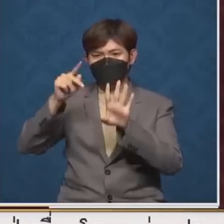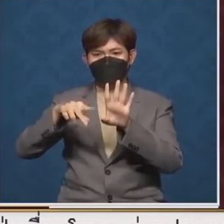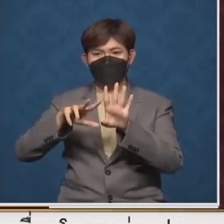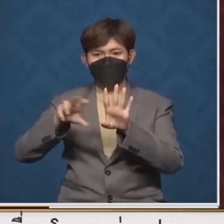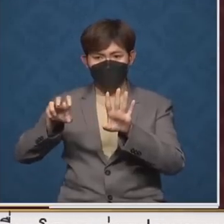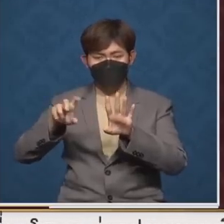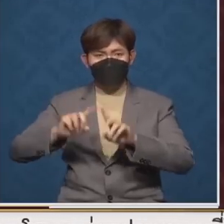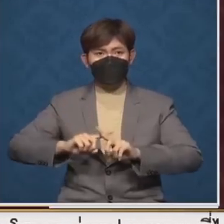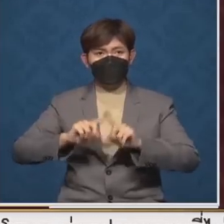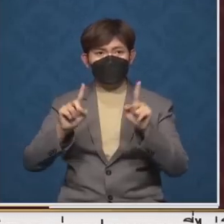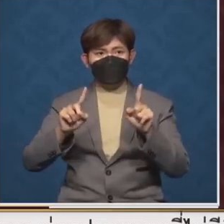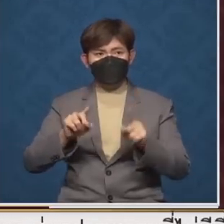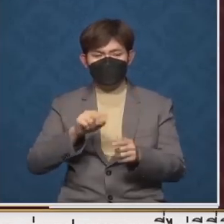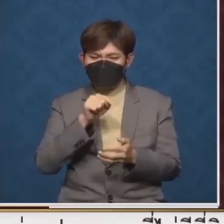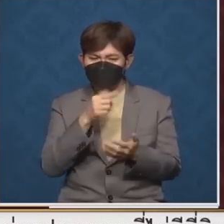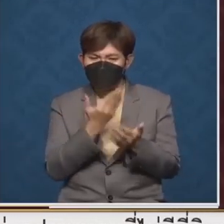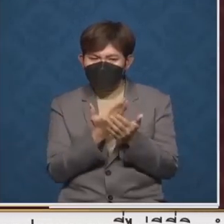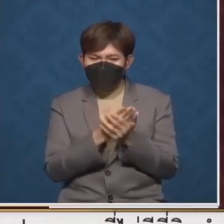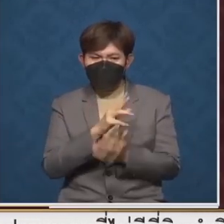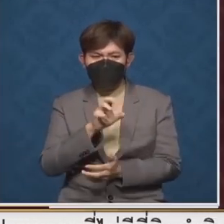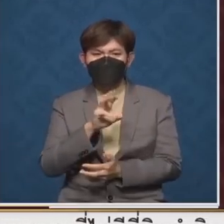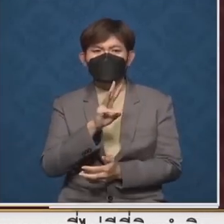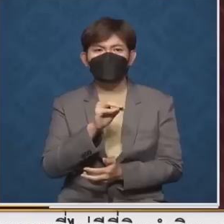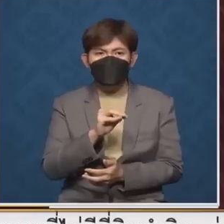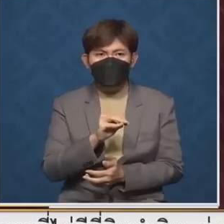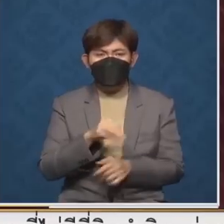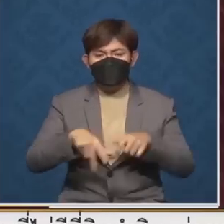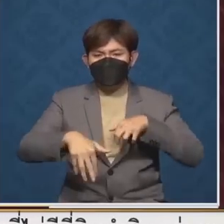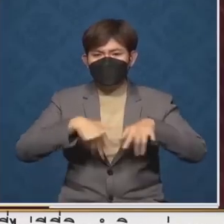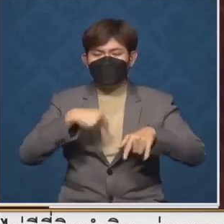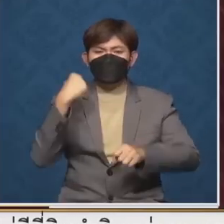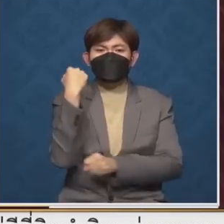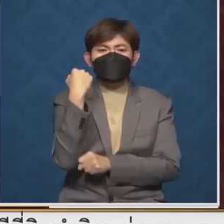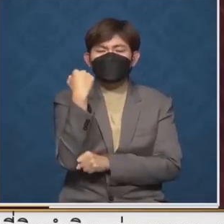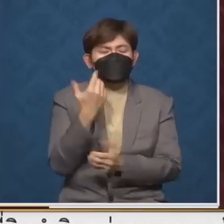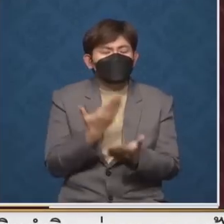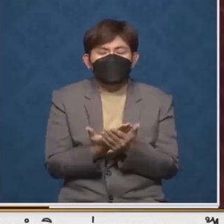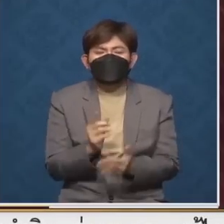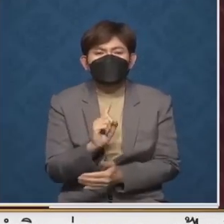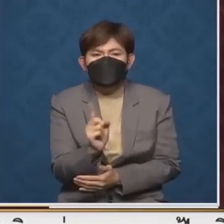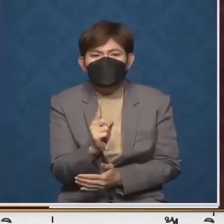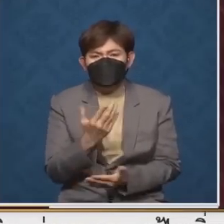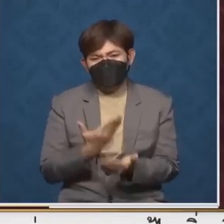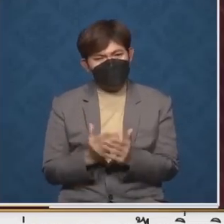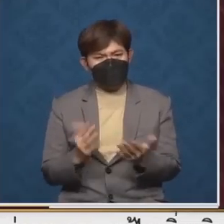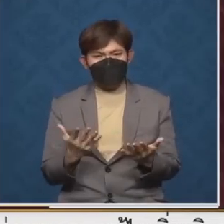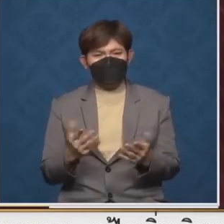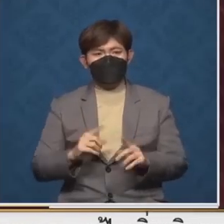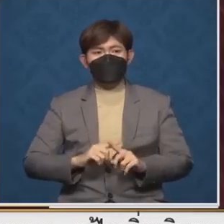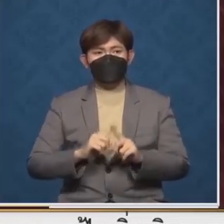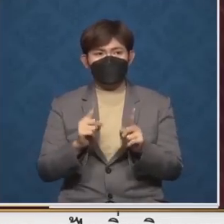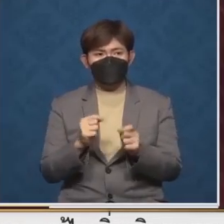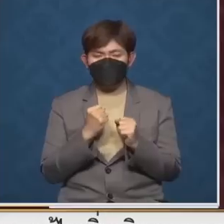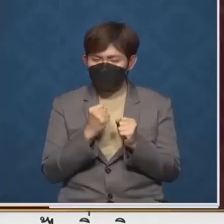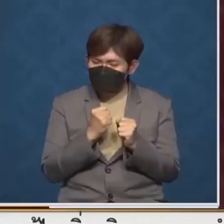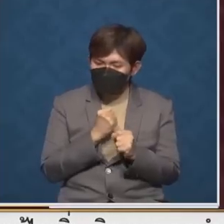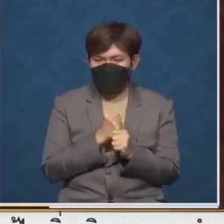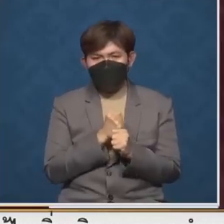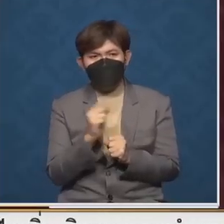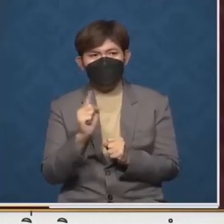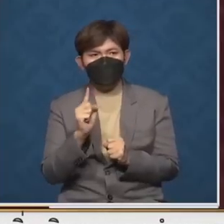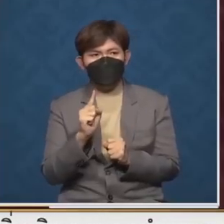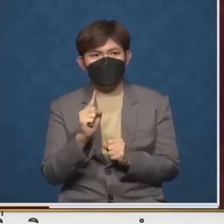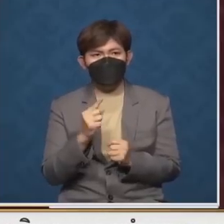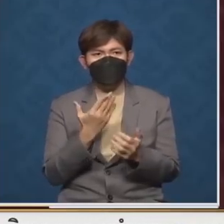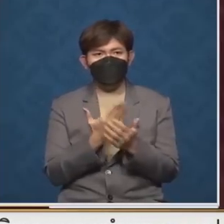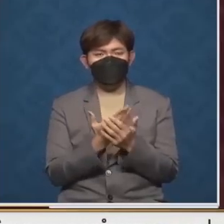แต่นะ 360 บาทคนชาวบ้านที่เขายากชนเขาจะมีปัญญาเลยครั เขาไม่มีครัแต่เขากตองดินลนนะ ค่า